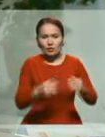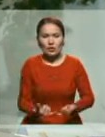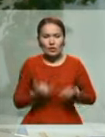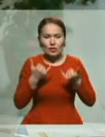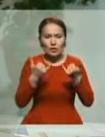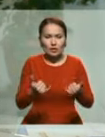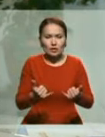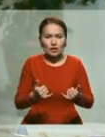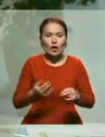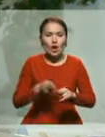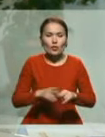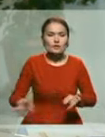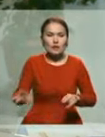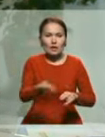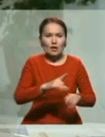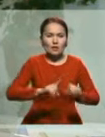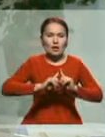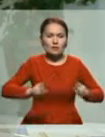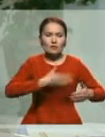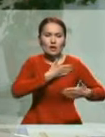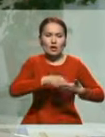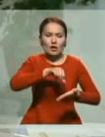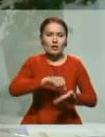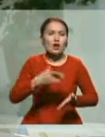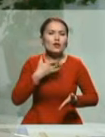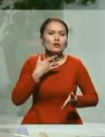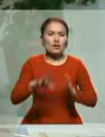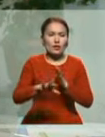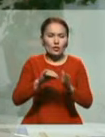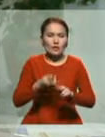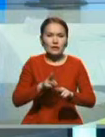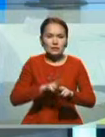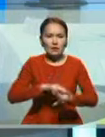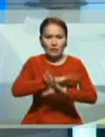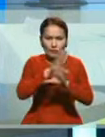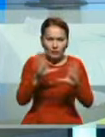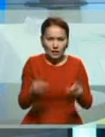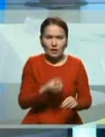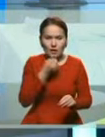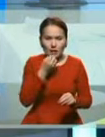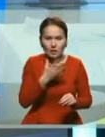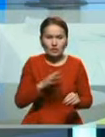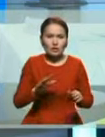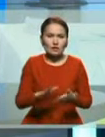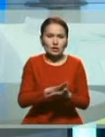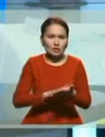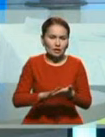өлкеде бұдан басқаша болуы мүмкін емес сияқты. Әзірше біздегі бар ақпарат осындай. Қуат, сөз кезегі